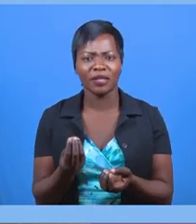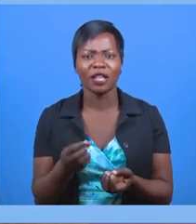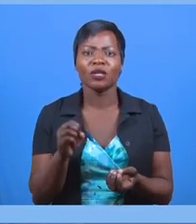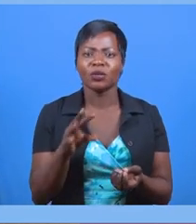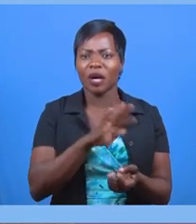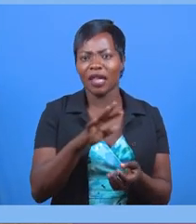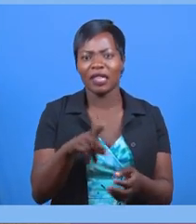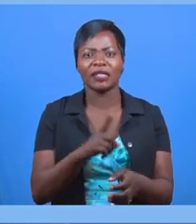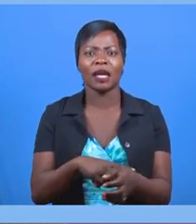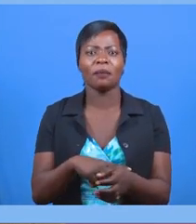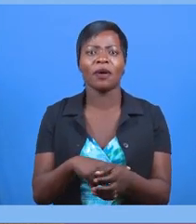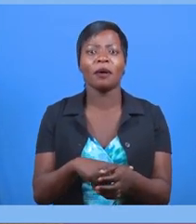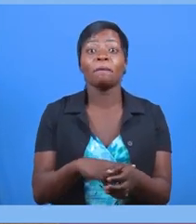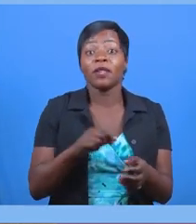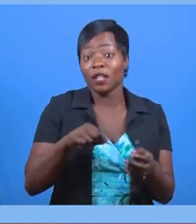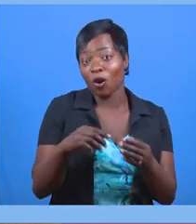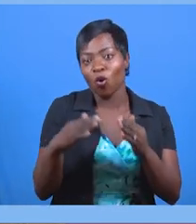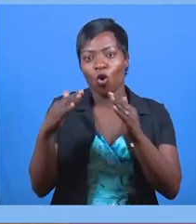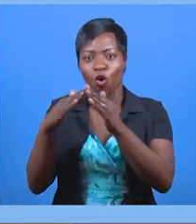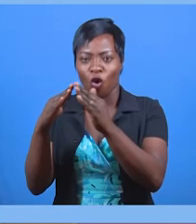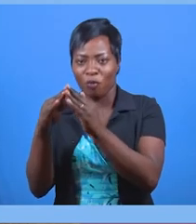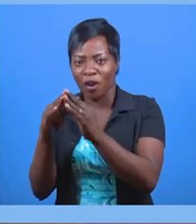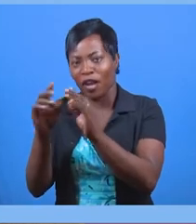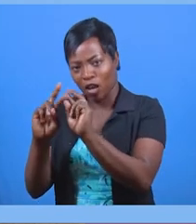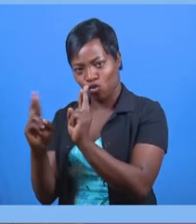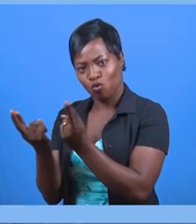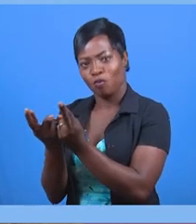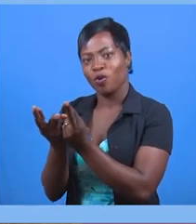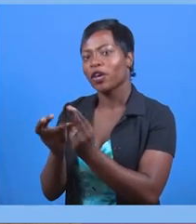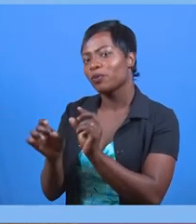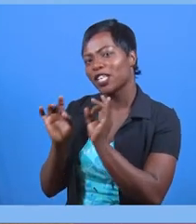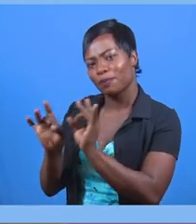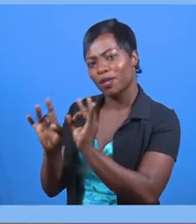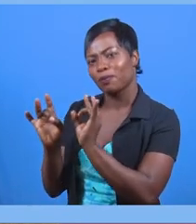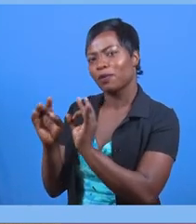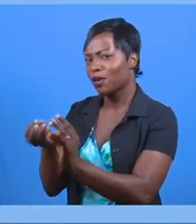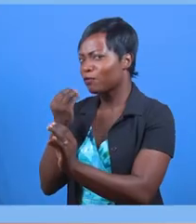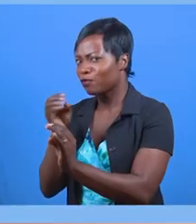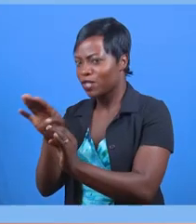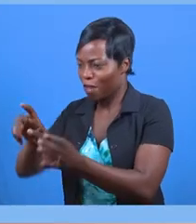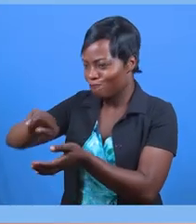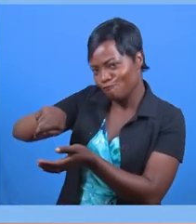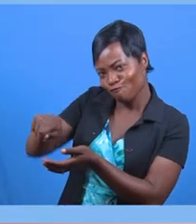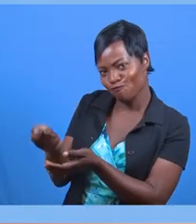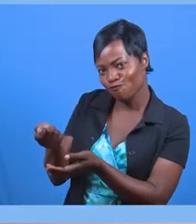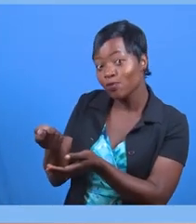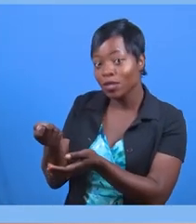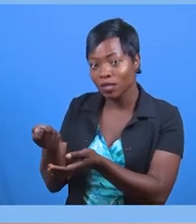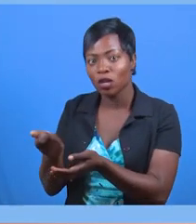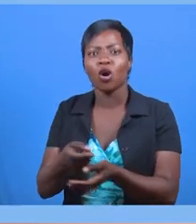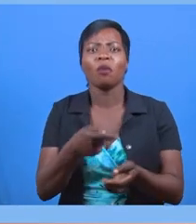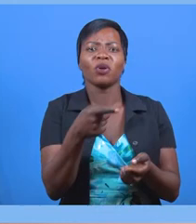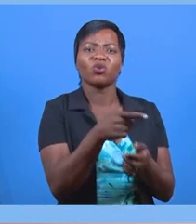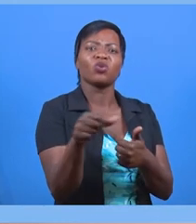kuchikoro. Pantry, mazono kwa ane mapantrika, zvichikafu chinongoiswa mupantry muzvokirwa imomo, uya anongoswera